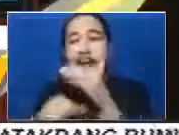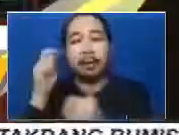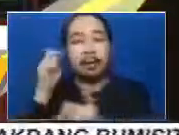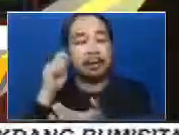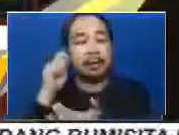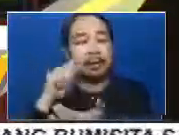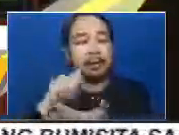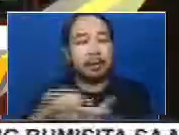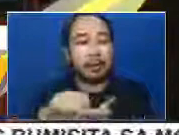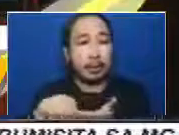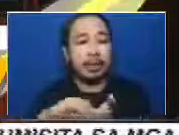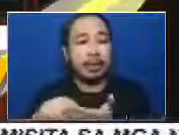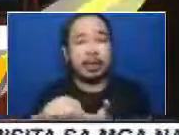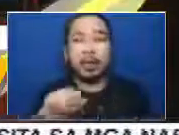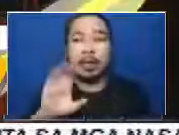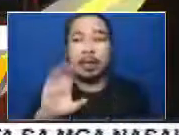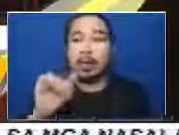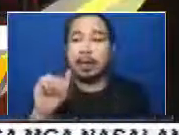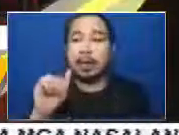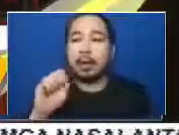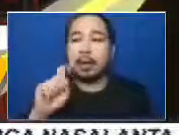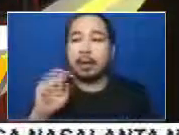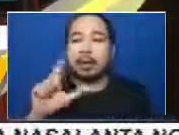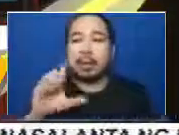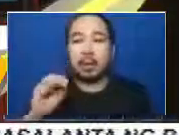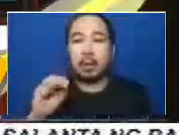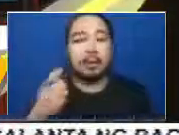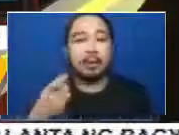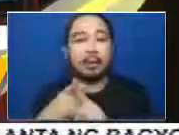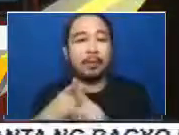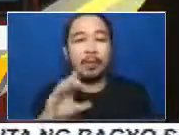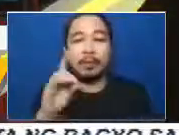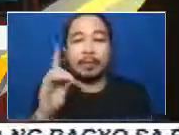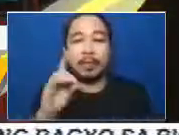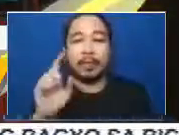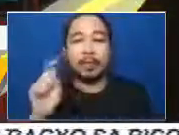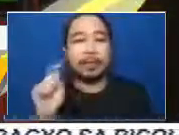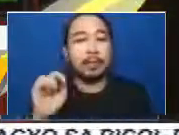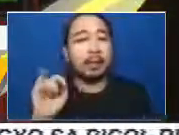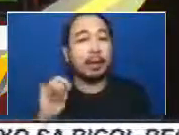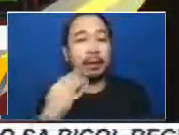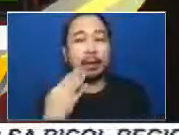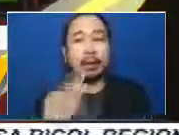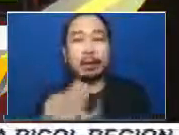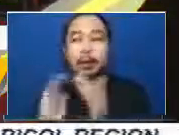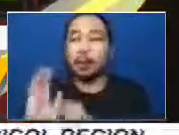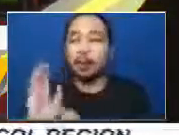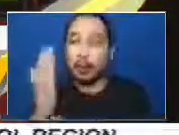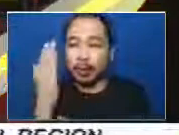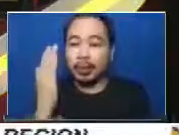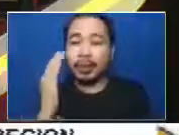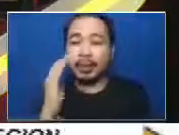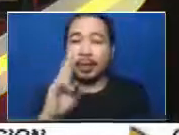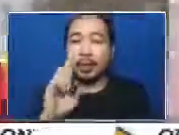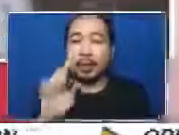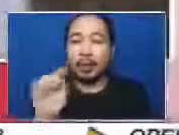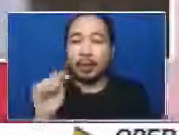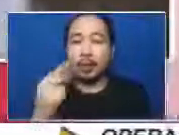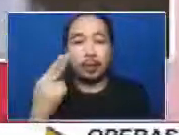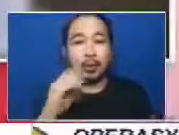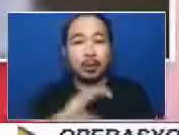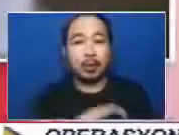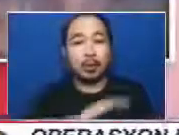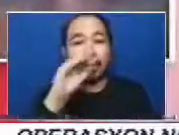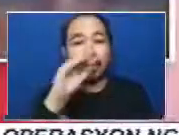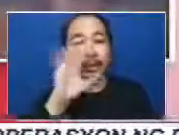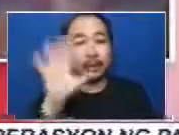ba ito ngayong Kapaskuhan, USEC? We're doing our best to temper the prices kasi meron ng computation